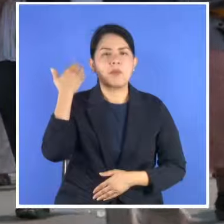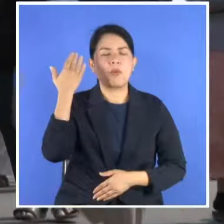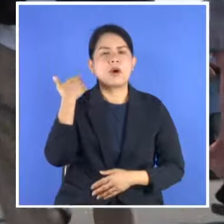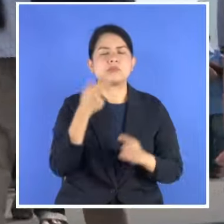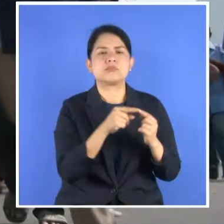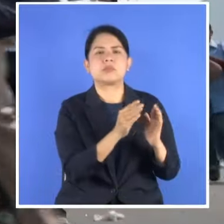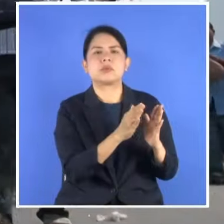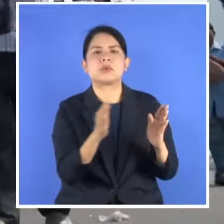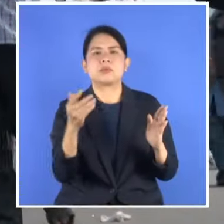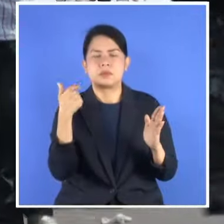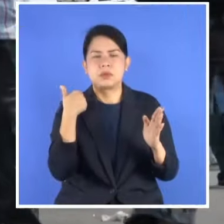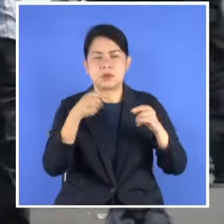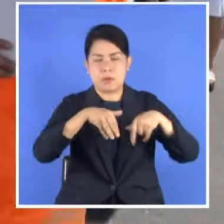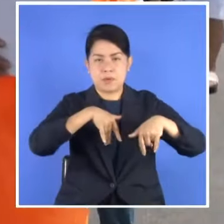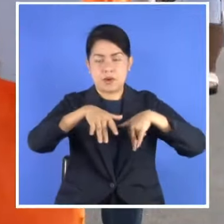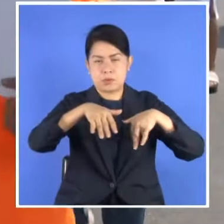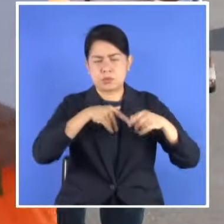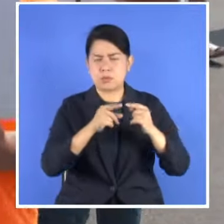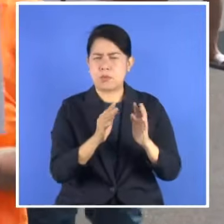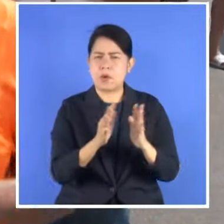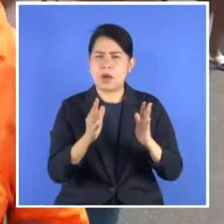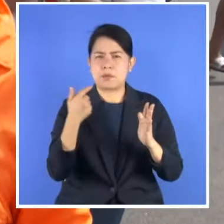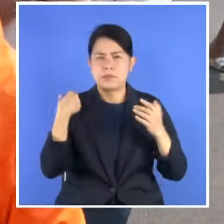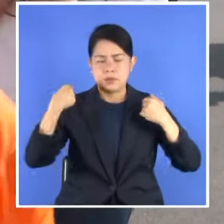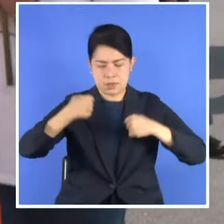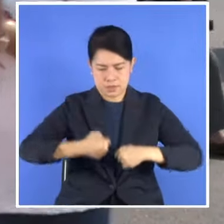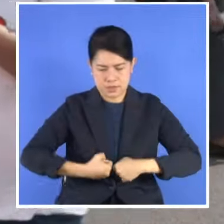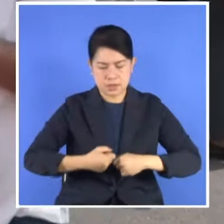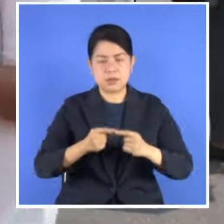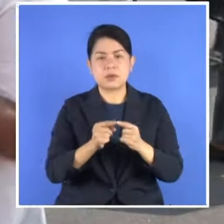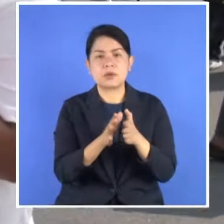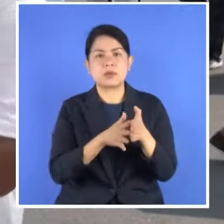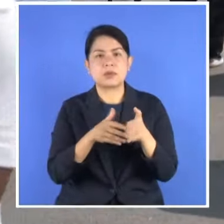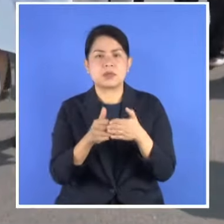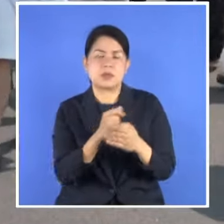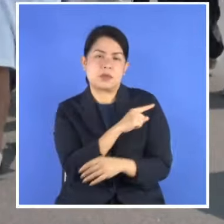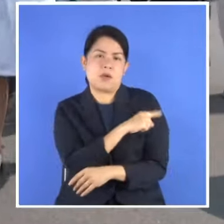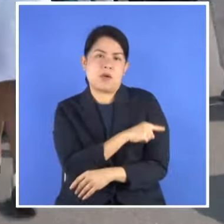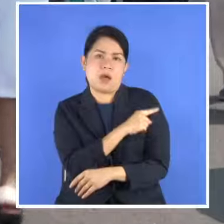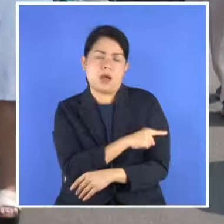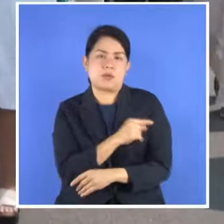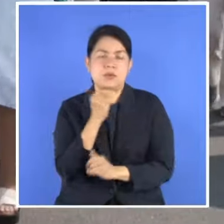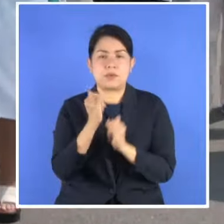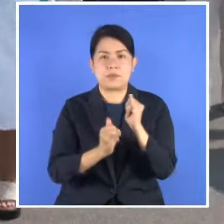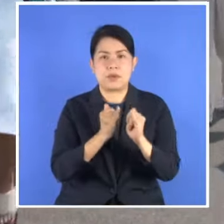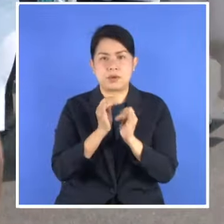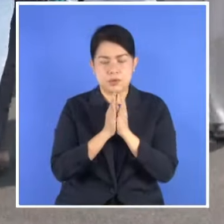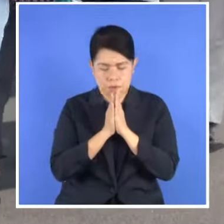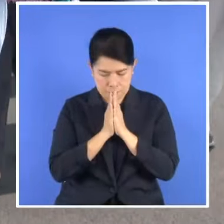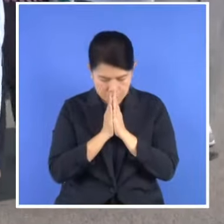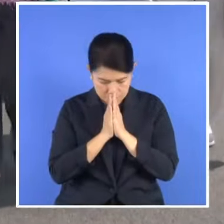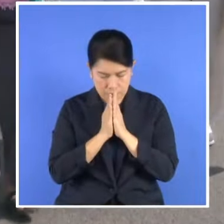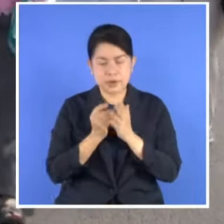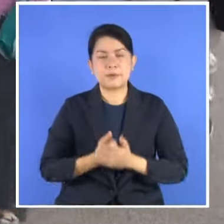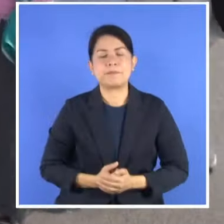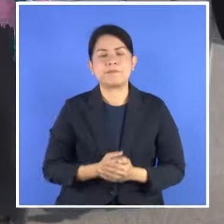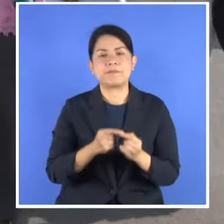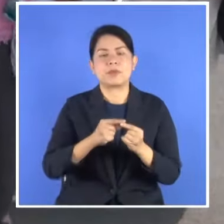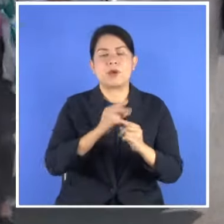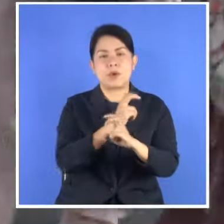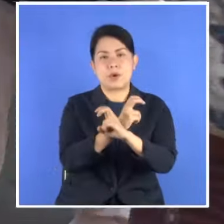พุทธศาสนิกชนเนี่ยจำนวนมากสวมใส่ชุดขาวเดินทางไปสักการะพระบรมสารีริกธาตุพระอรหันตธาตุ